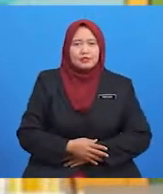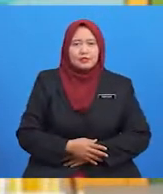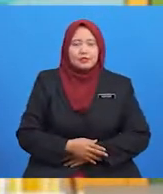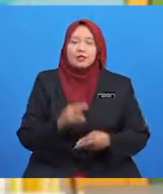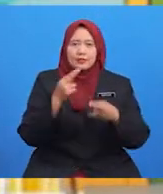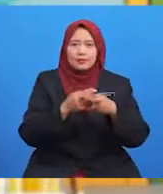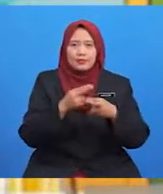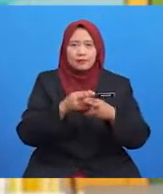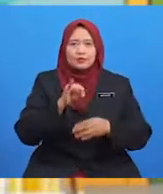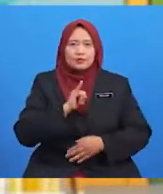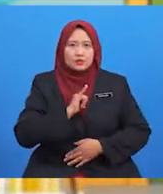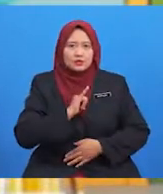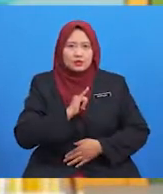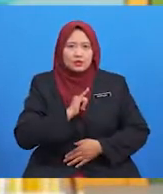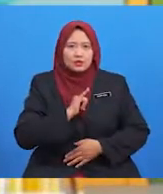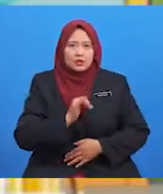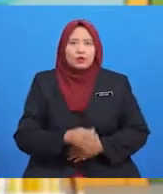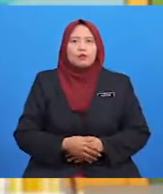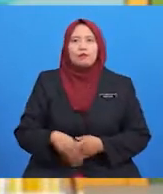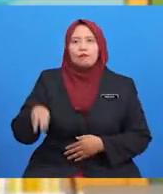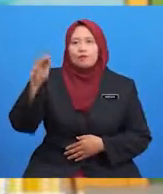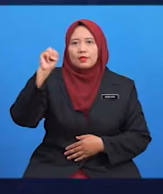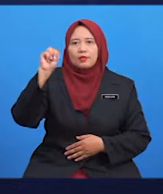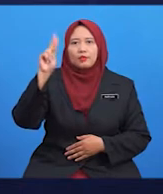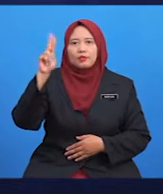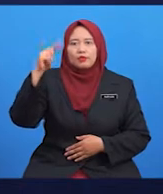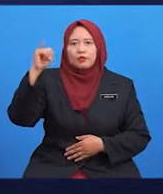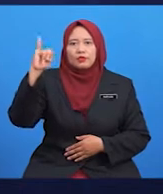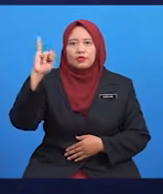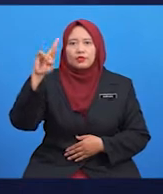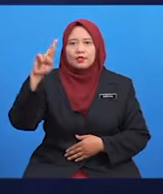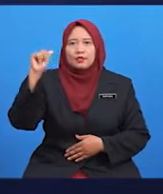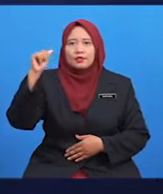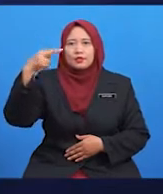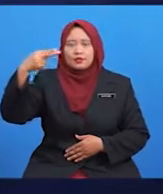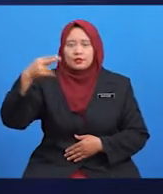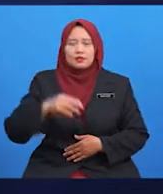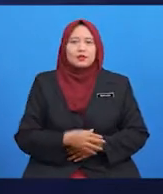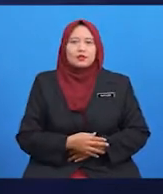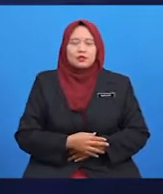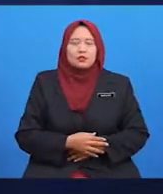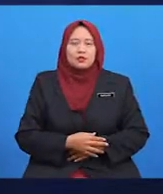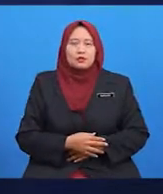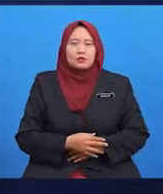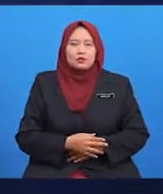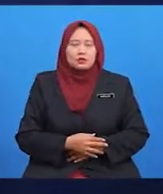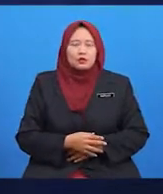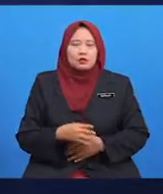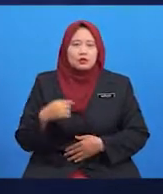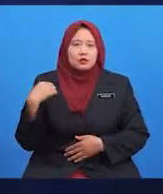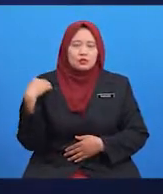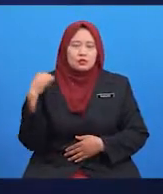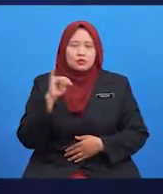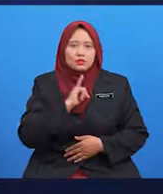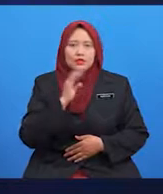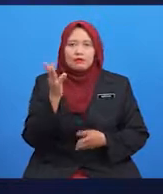Nama saya Puan Munirah binti Abdullah. Saya ingin mengajak pelajar semua mengkaji